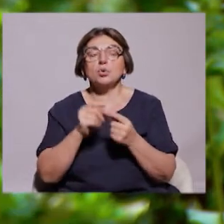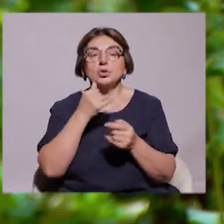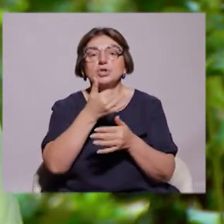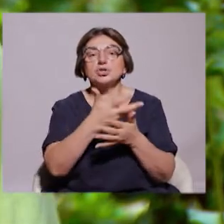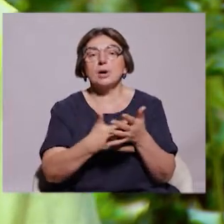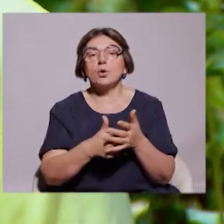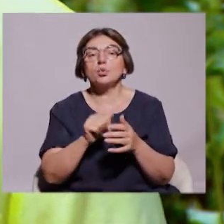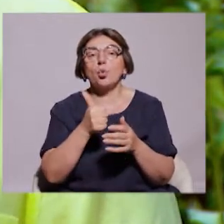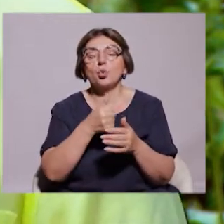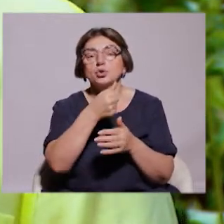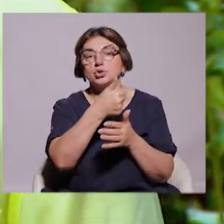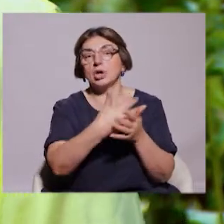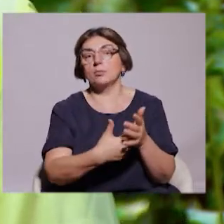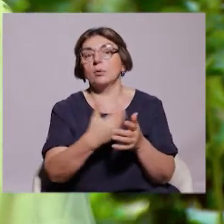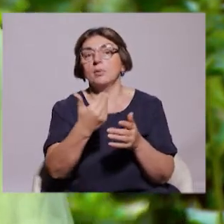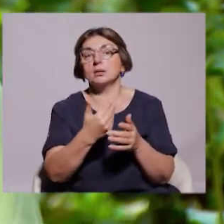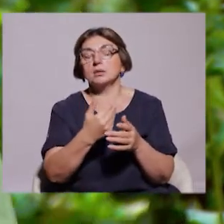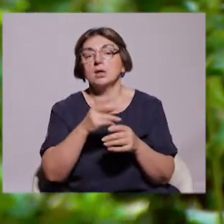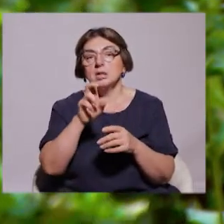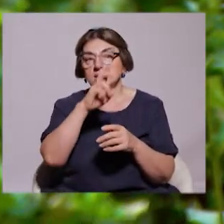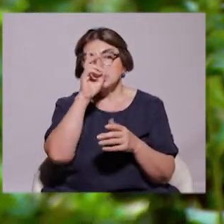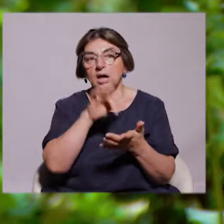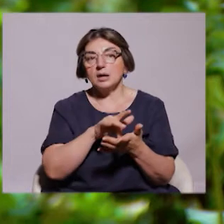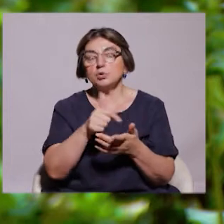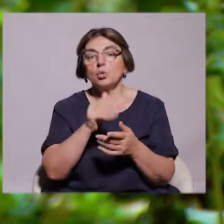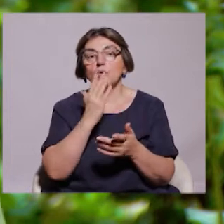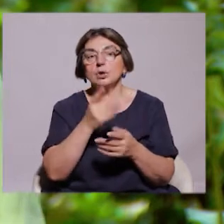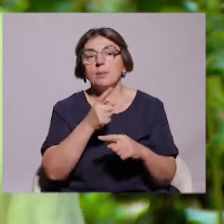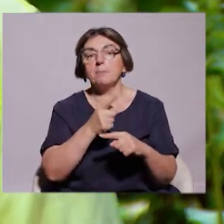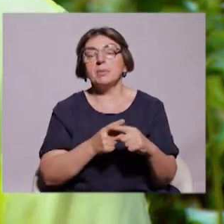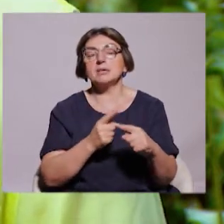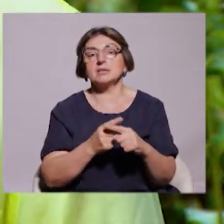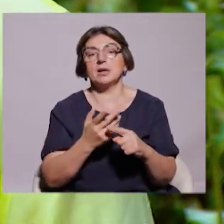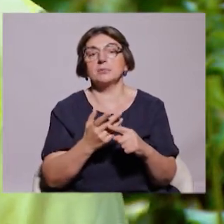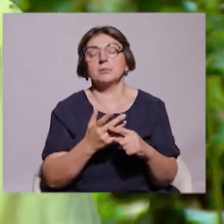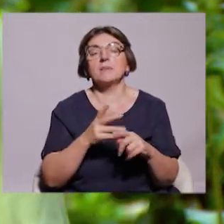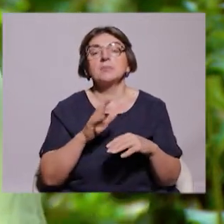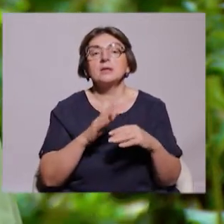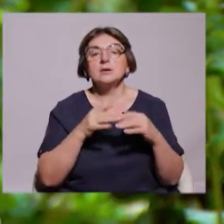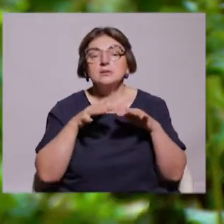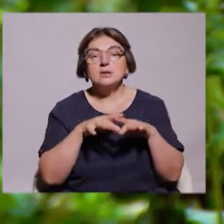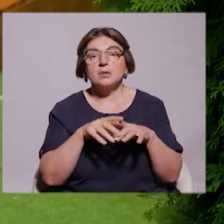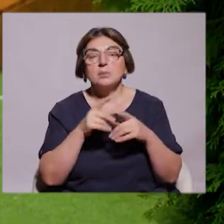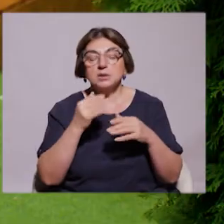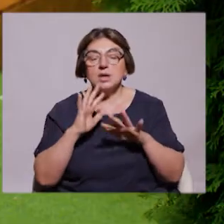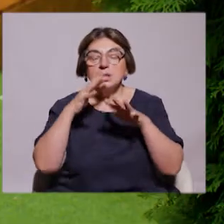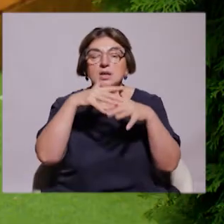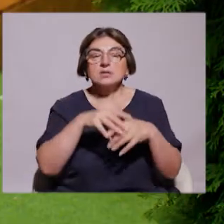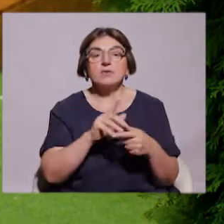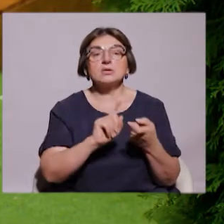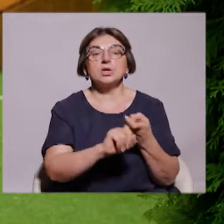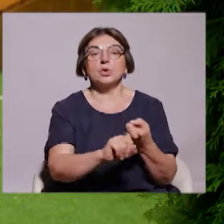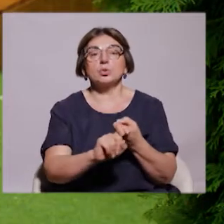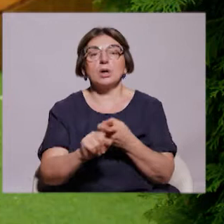როგორ ჩამოყალიბდებოდა მათი სახელმწიფო, როგორ იქნებოდა ბერძნების საქმიანობა, ესე ზღვაზე იყო დამოკიდებული. Სხვა